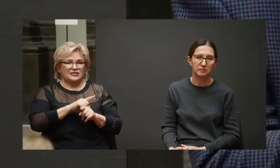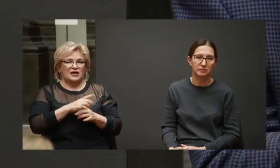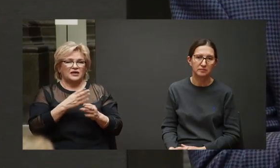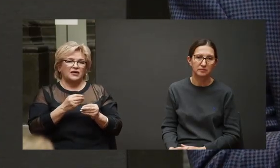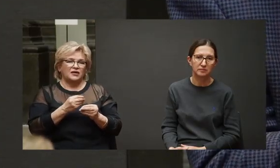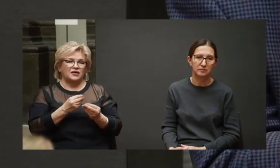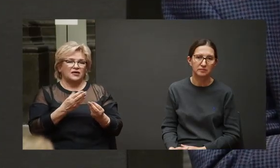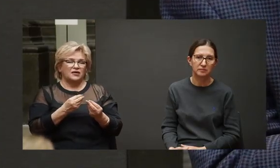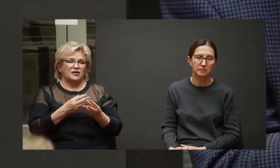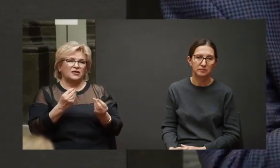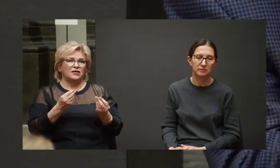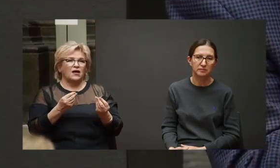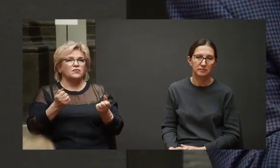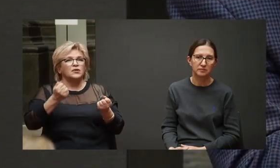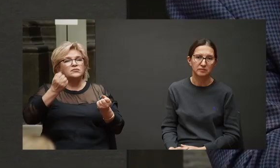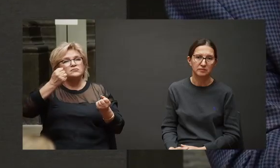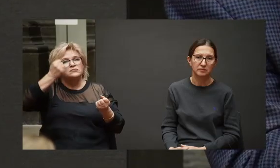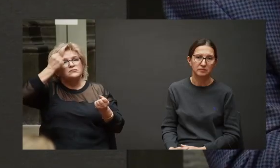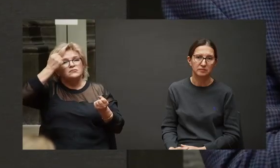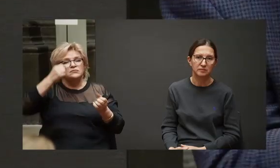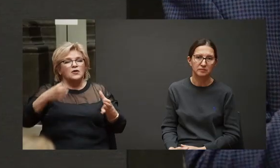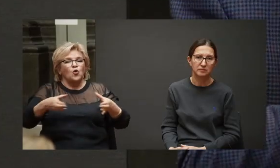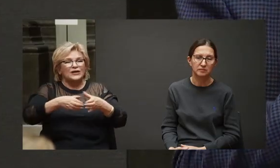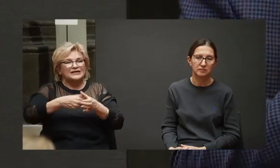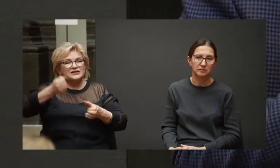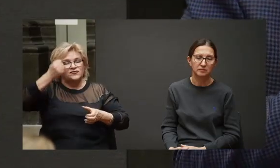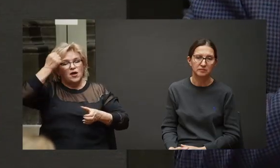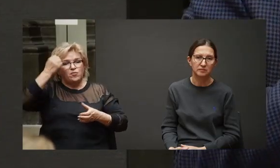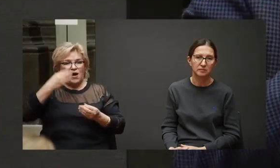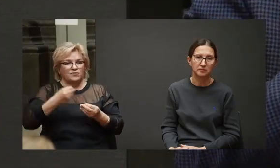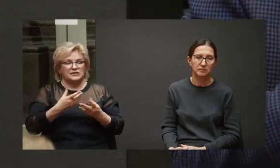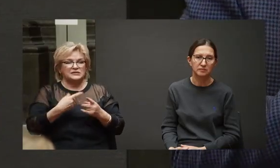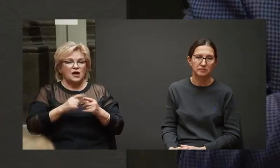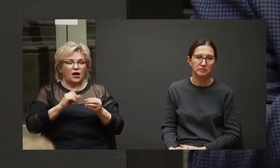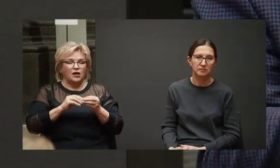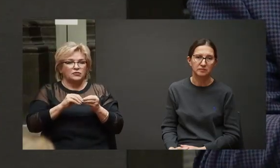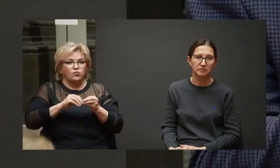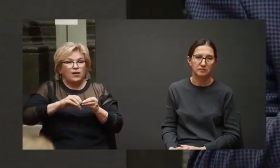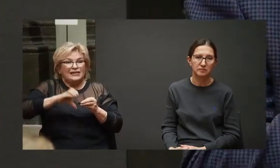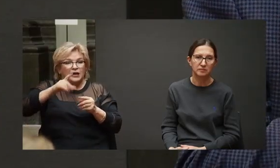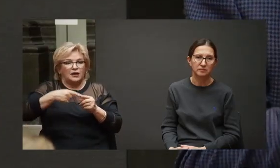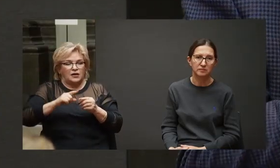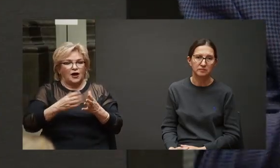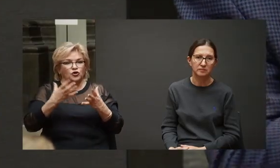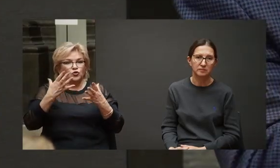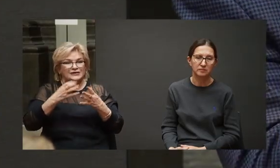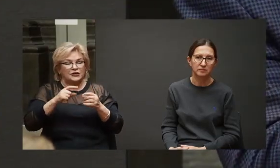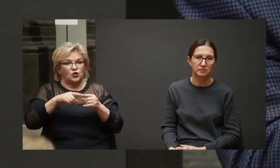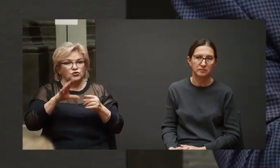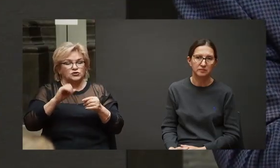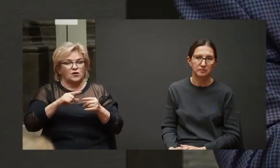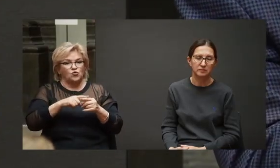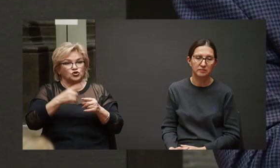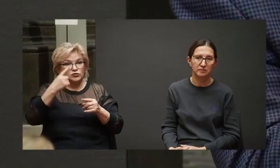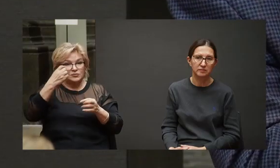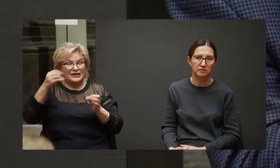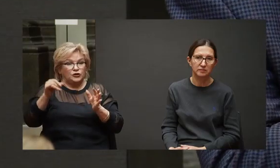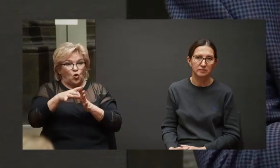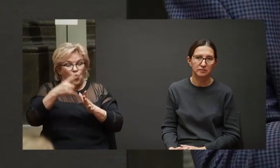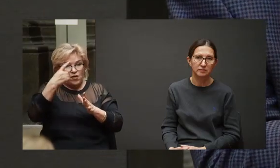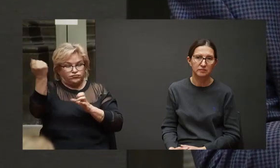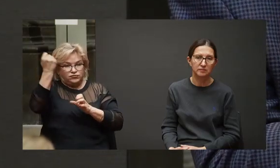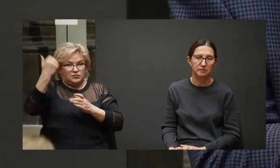батареи коллективной памяти, если хочешь. Причем батареи, об которые можно серьезно удариться, она тебя стукнет током.